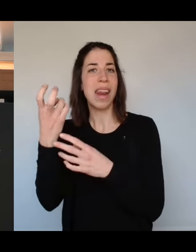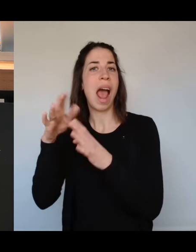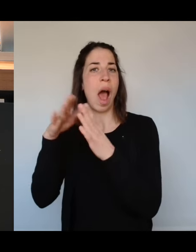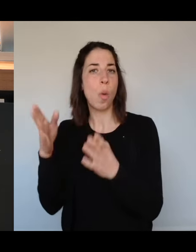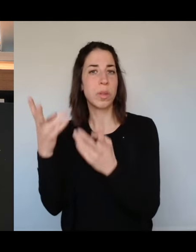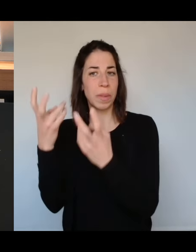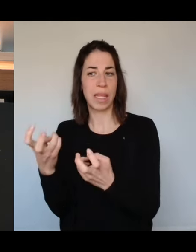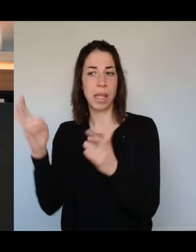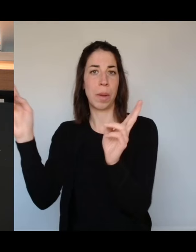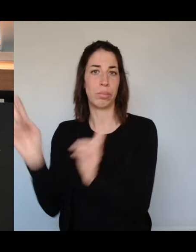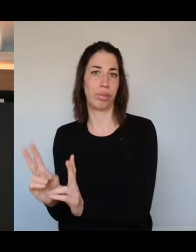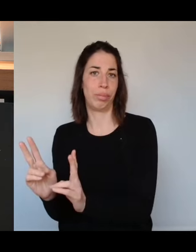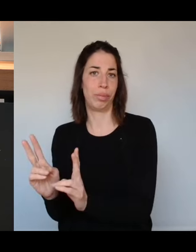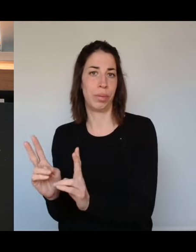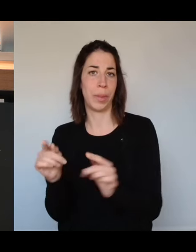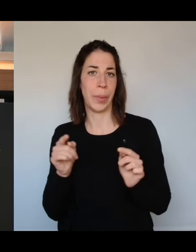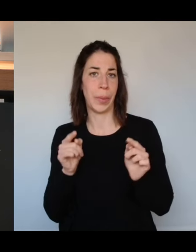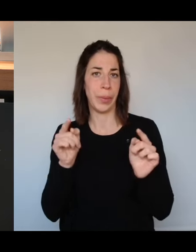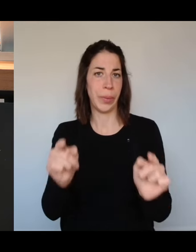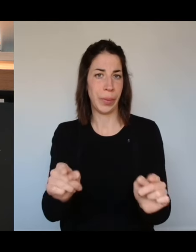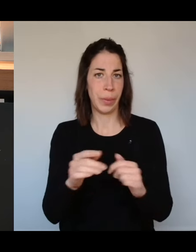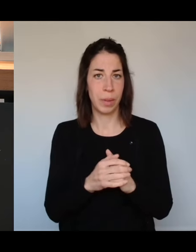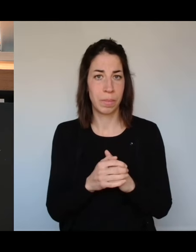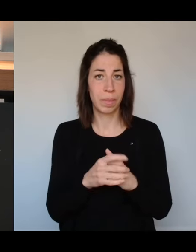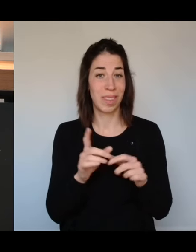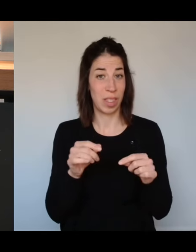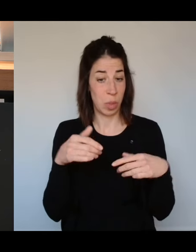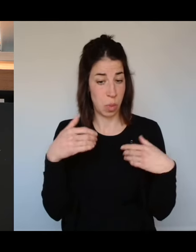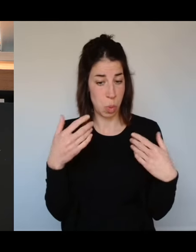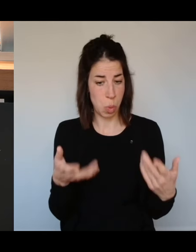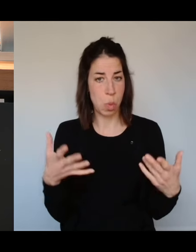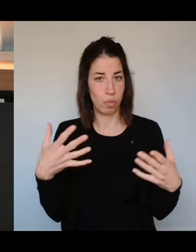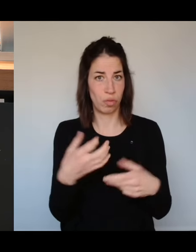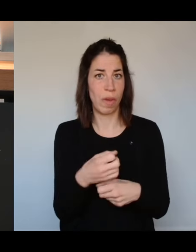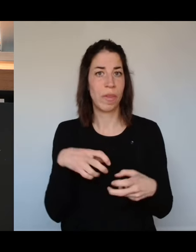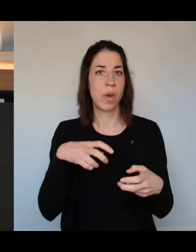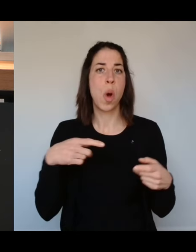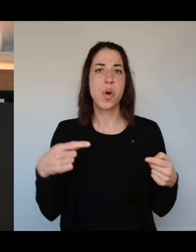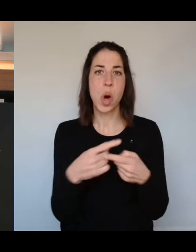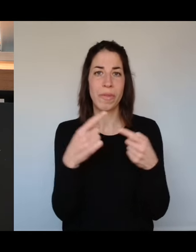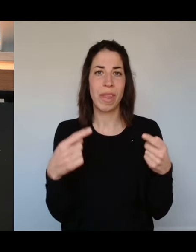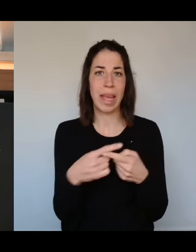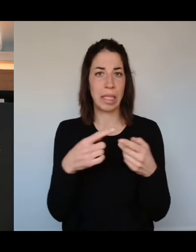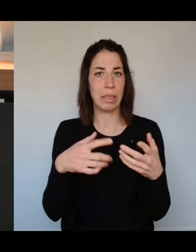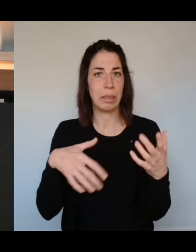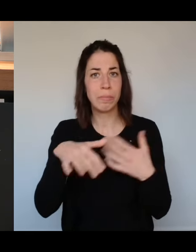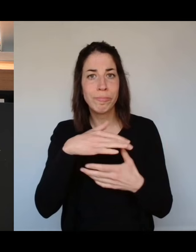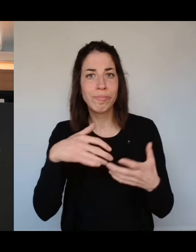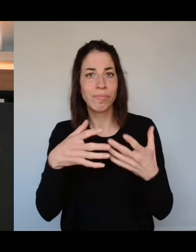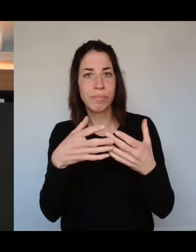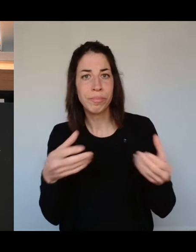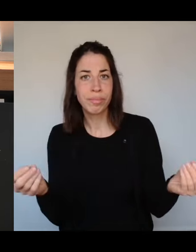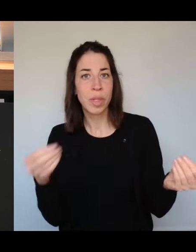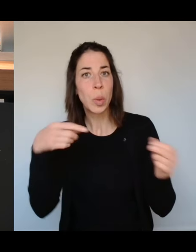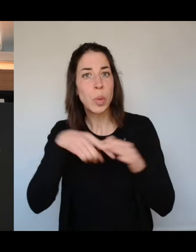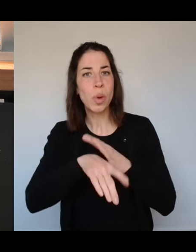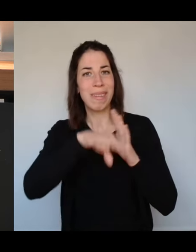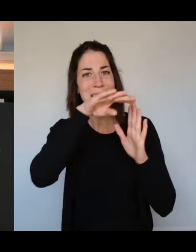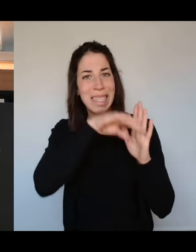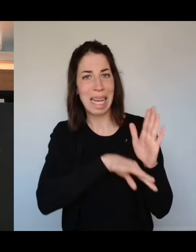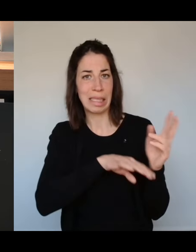gelöst werden können auf der Grundlage von Recht und Gesetzmäßigkeit und nicht auf der Grundlage von